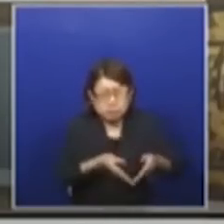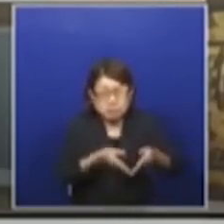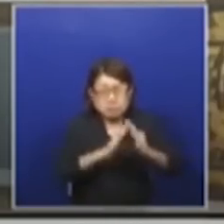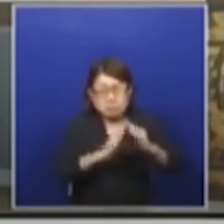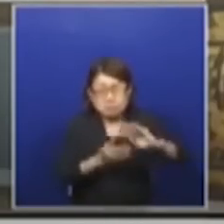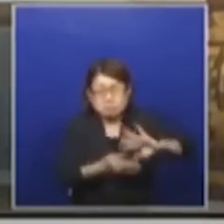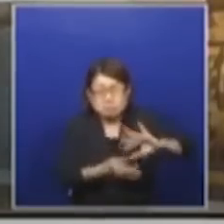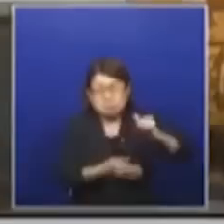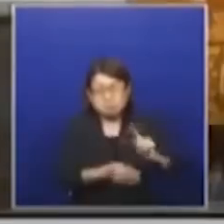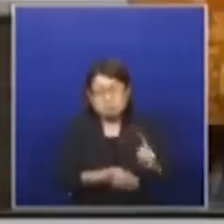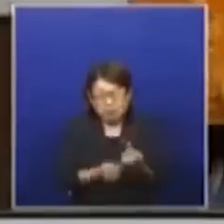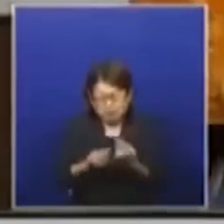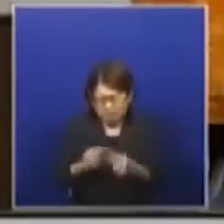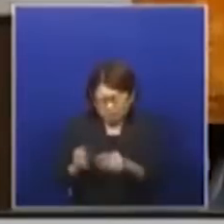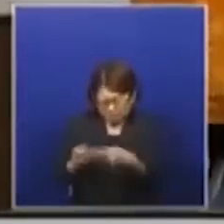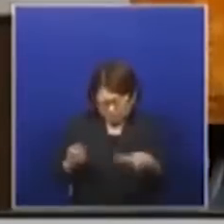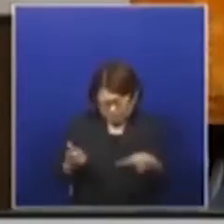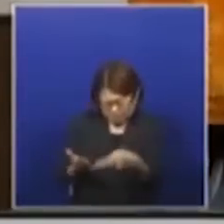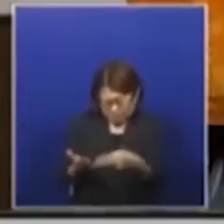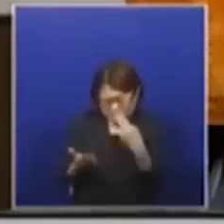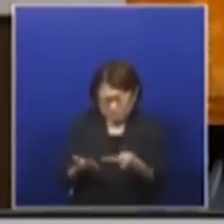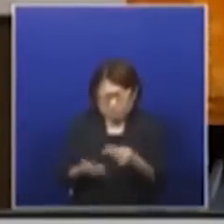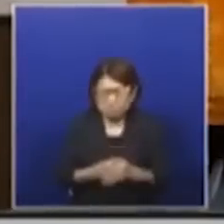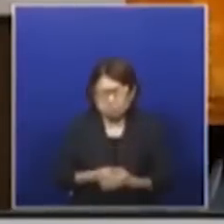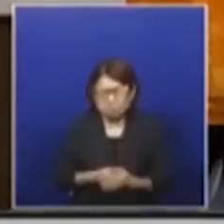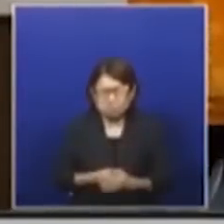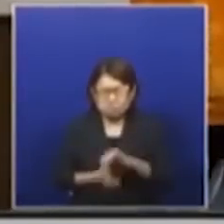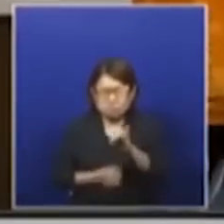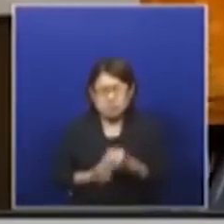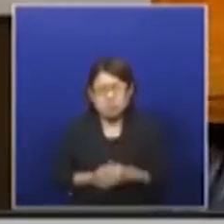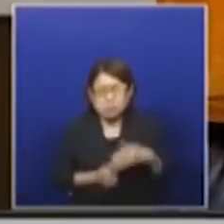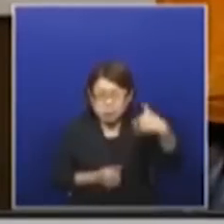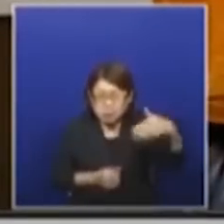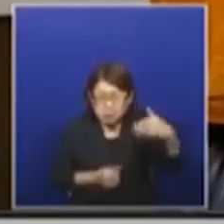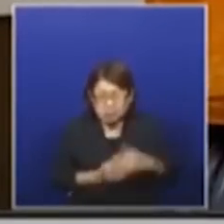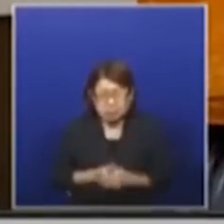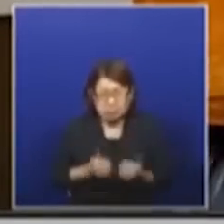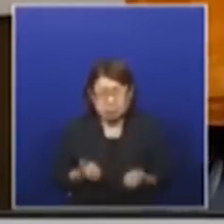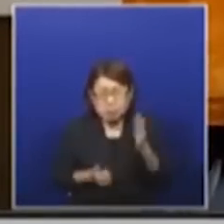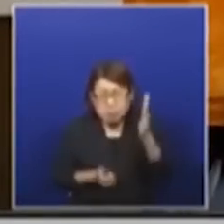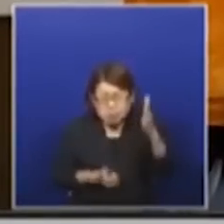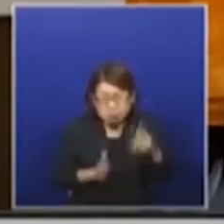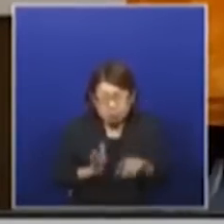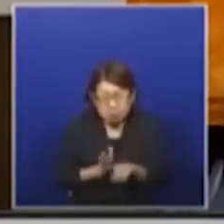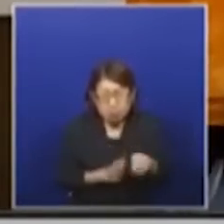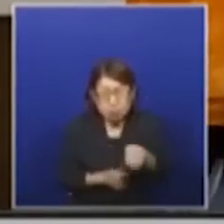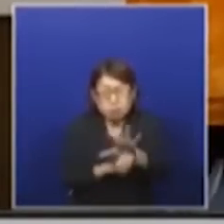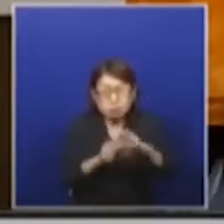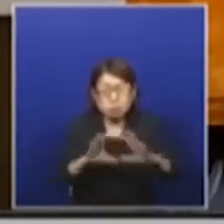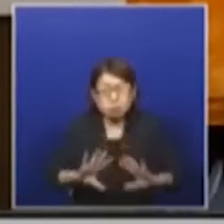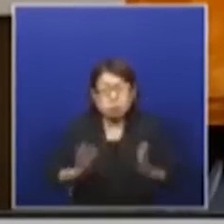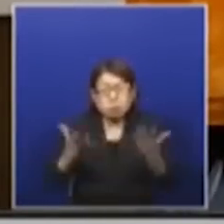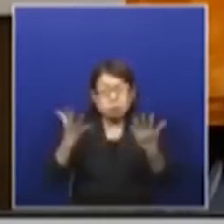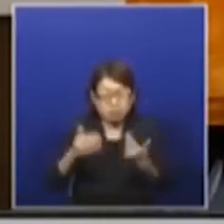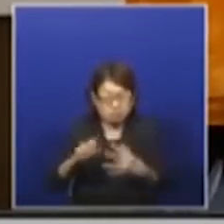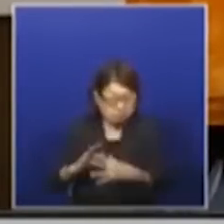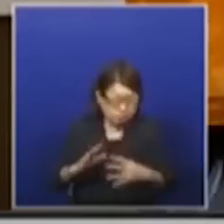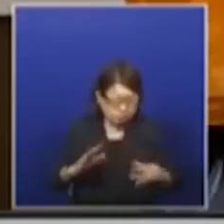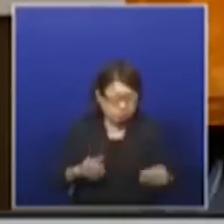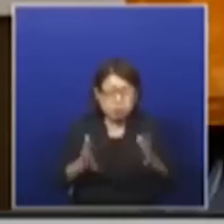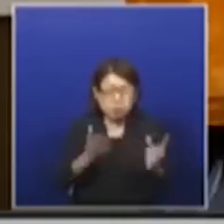สังคมไทยหลังโควิดก็คงจะยิ่งตอกย้ำความเหลื่อมล้ำที่มีมากอยู่แล้วให้มากขึ้นเป็น